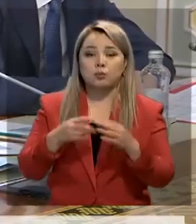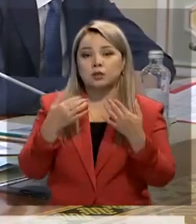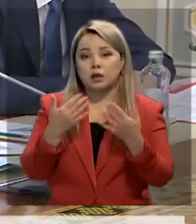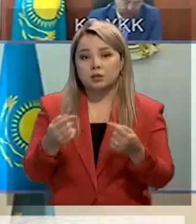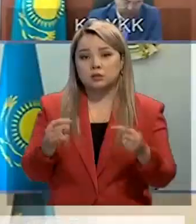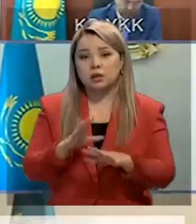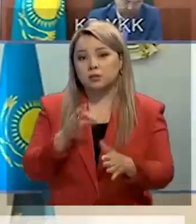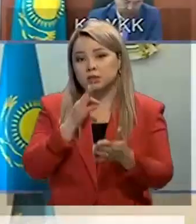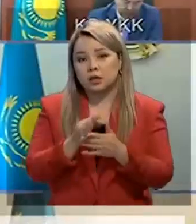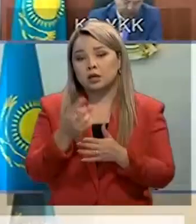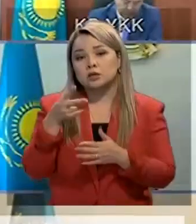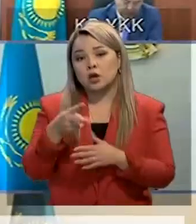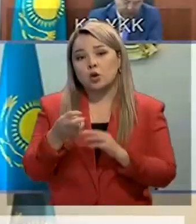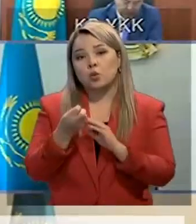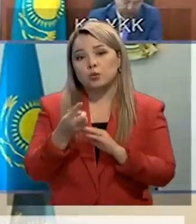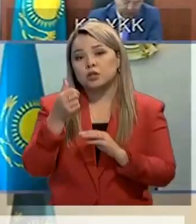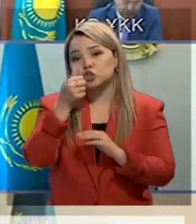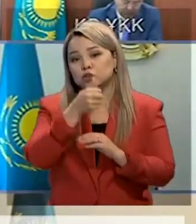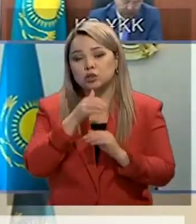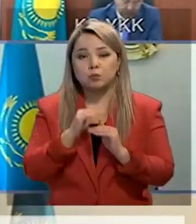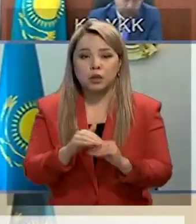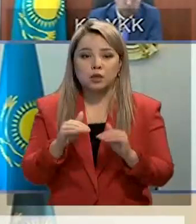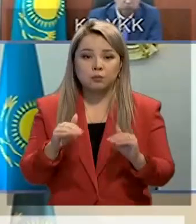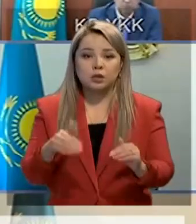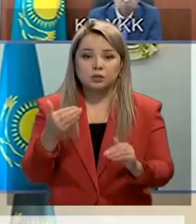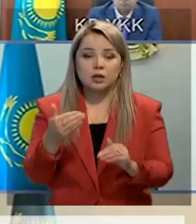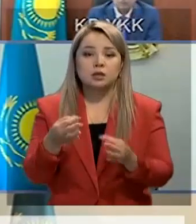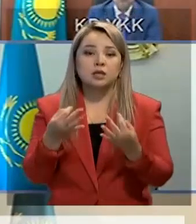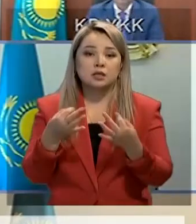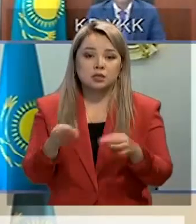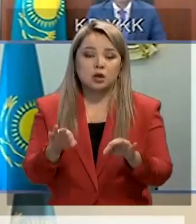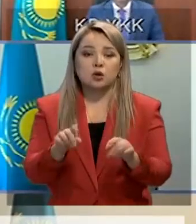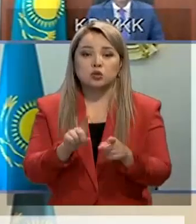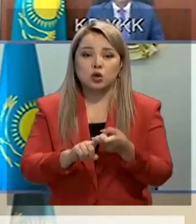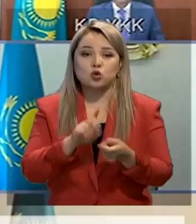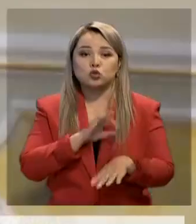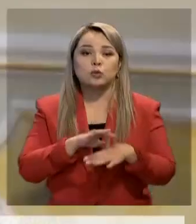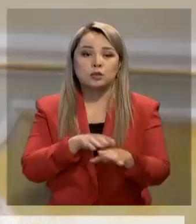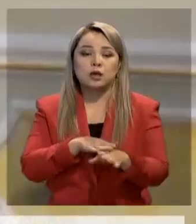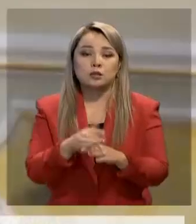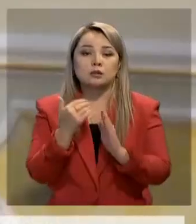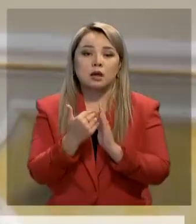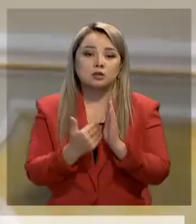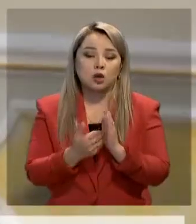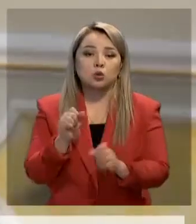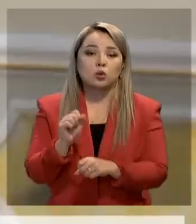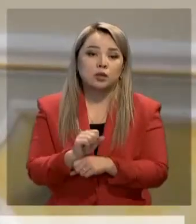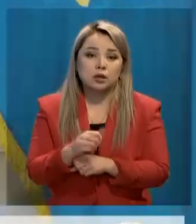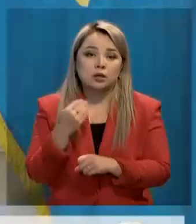сай емес 2011 жылы балабақшалардың лицензия бойынша жұмыс істеу тәртібін